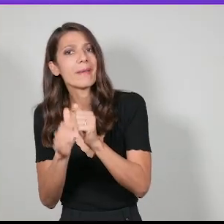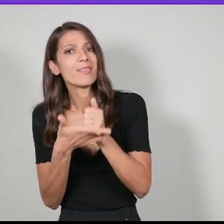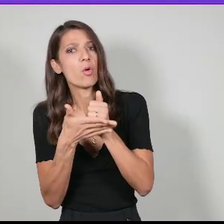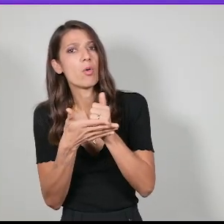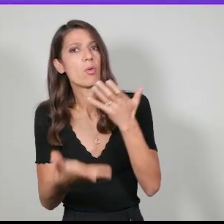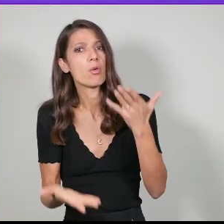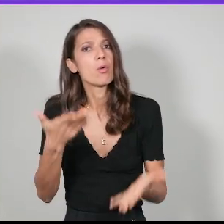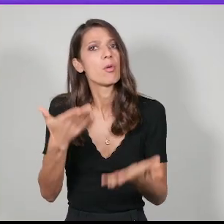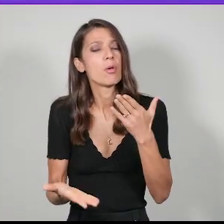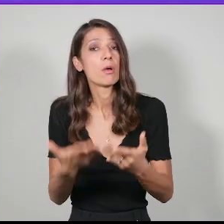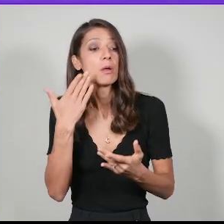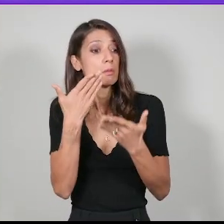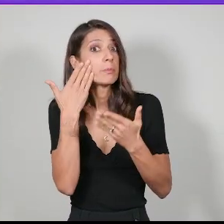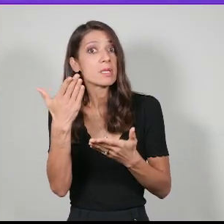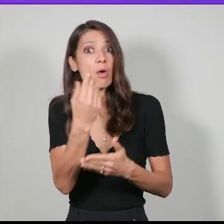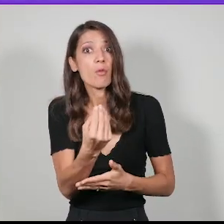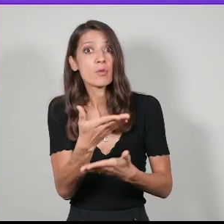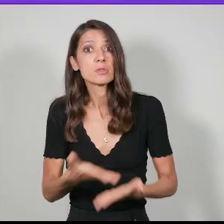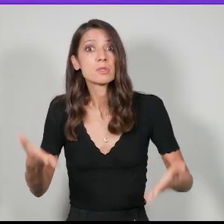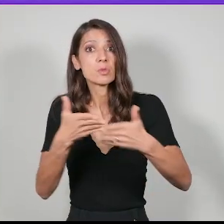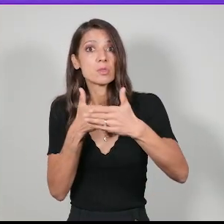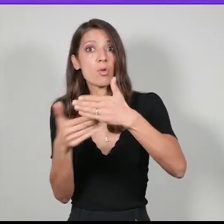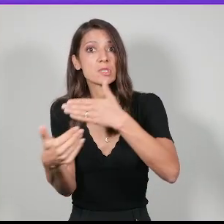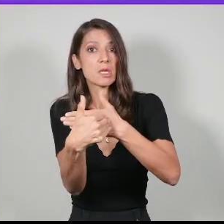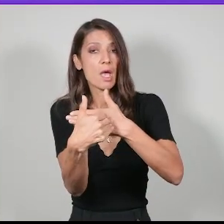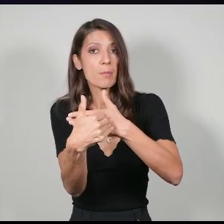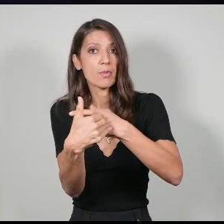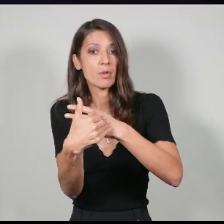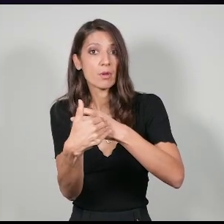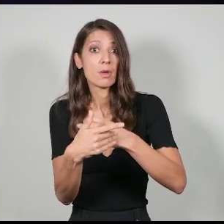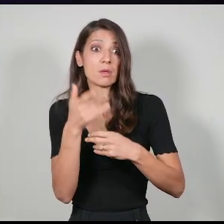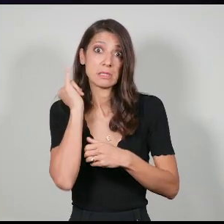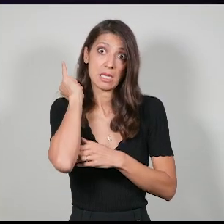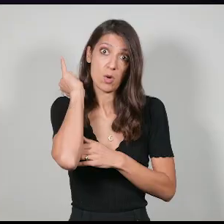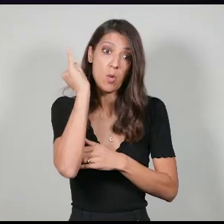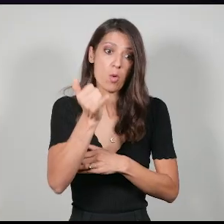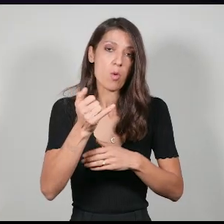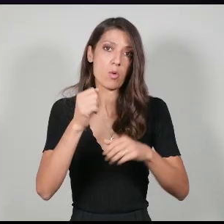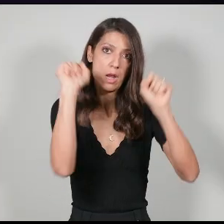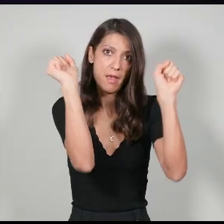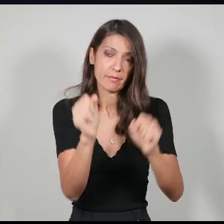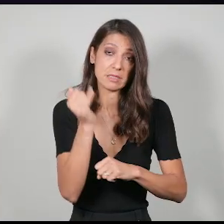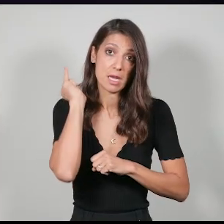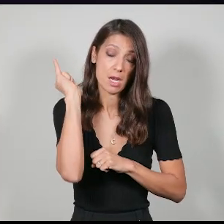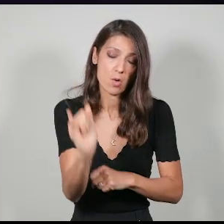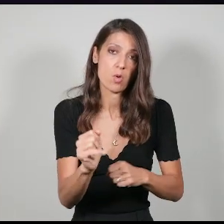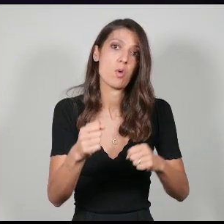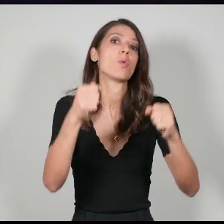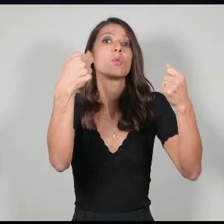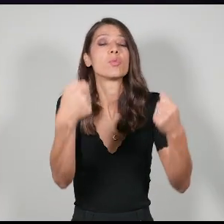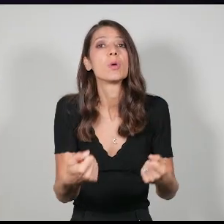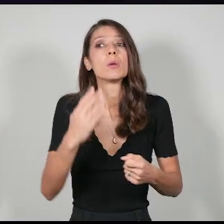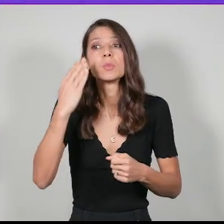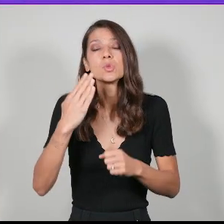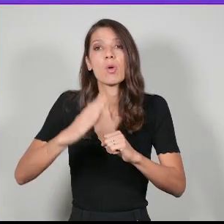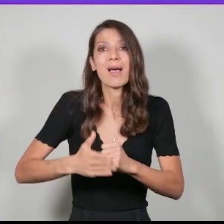une situation de handicap pour un enfant, c'est par exemple parce que ça me prend plus de temps ou ça me demande plus de guidance.